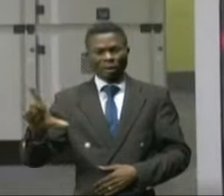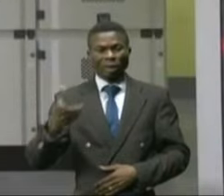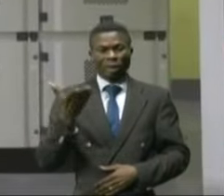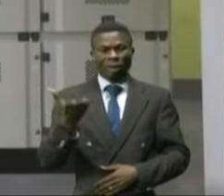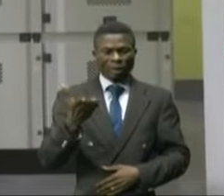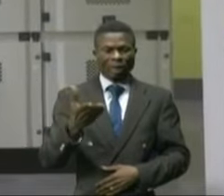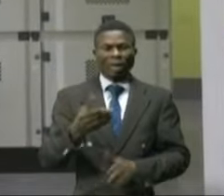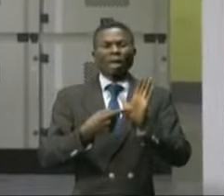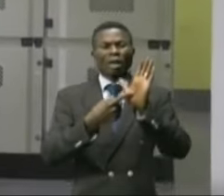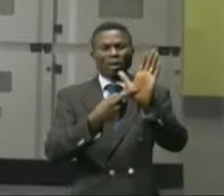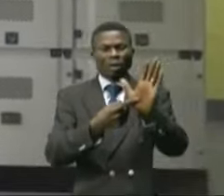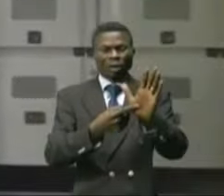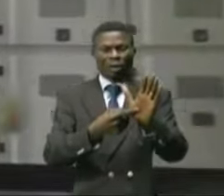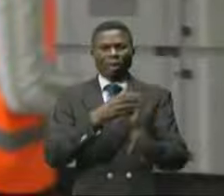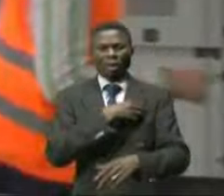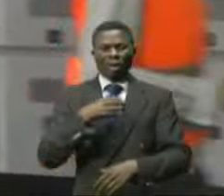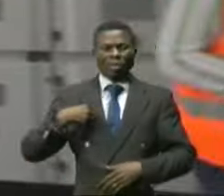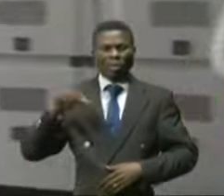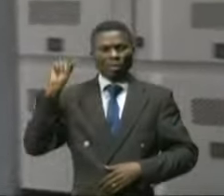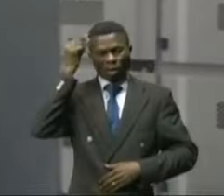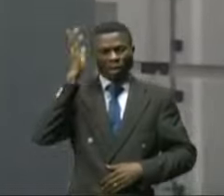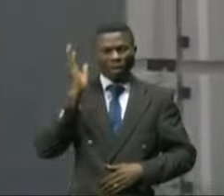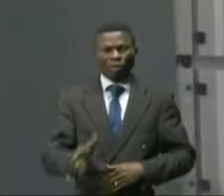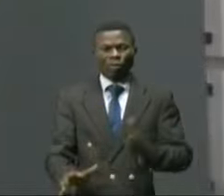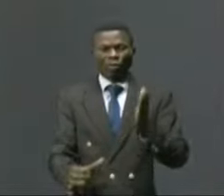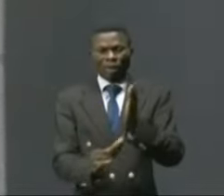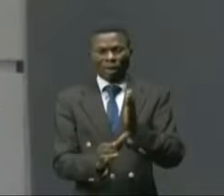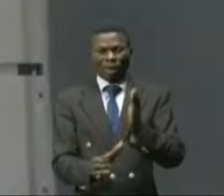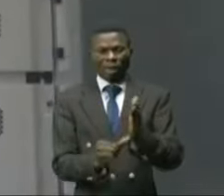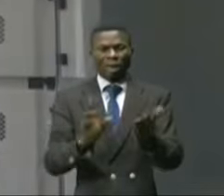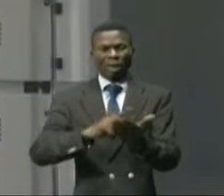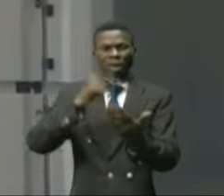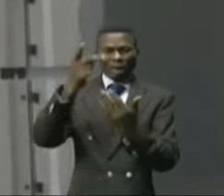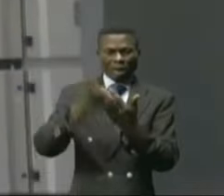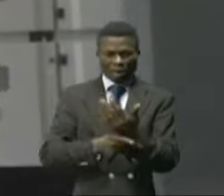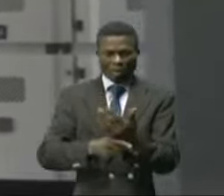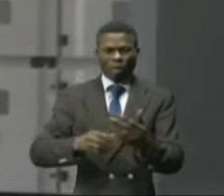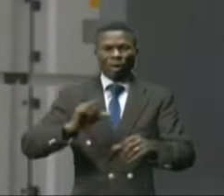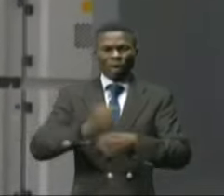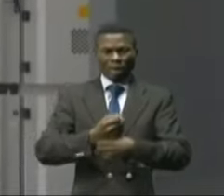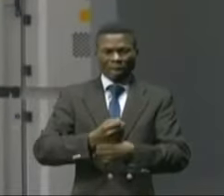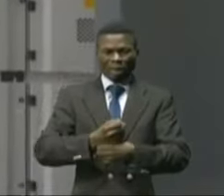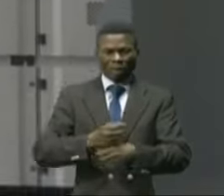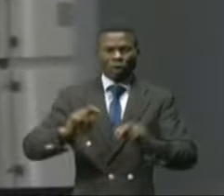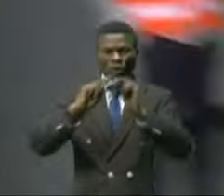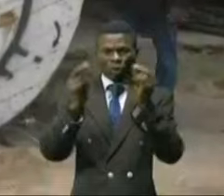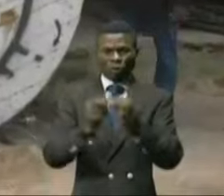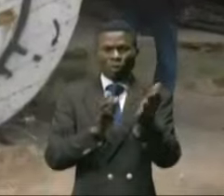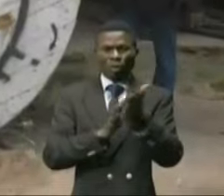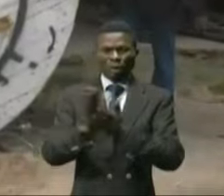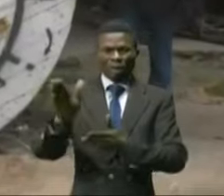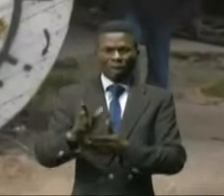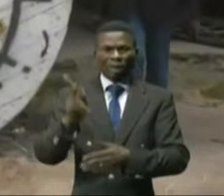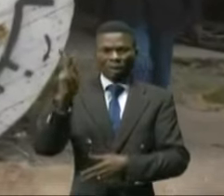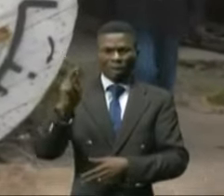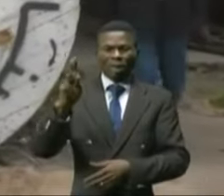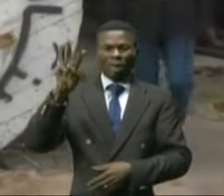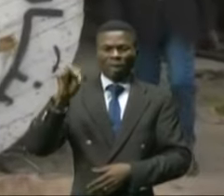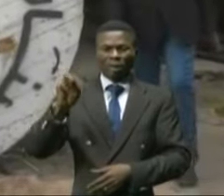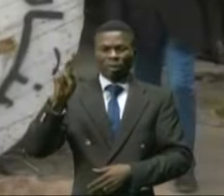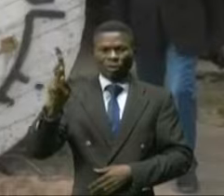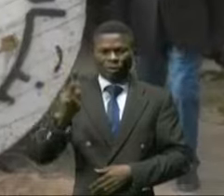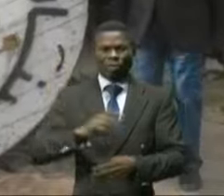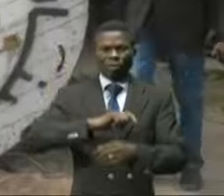Mukendi, a présenté à la gouverneure de province AI le programme de l'installation du réseau de 15 kV, les rouleaux